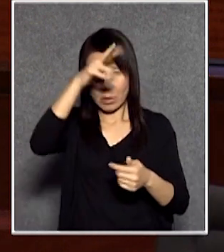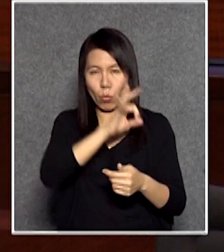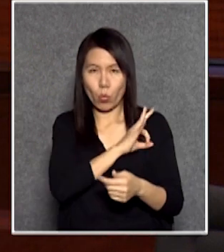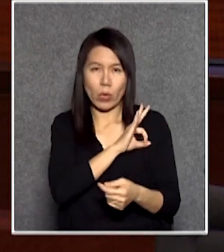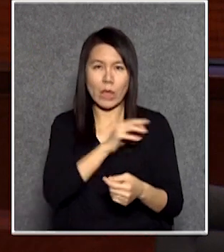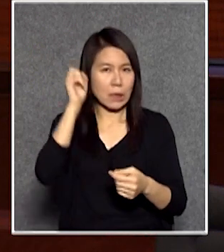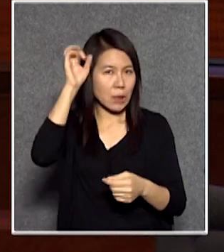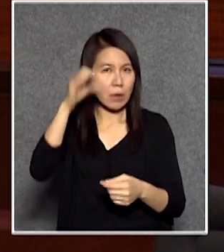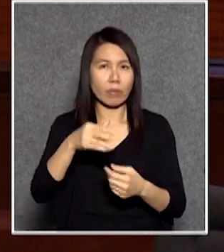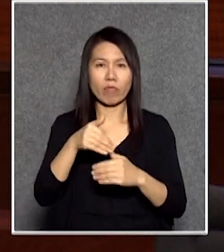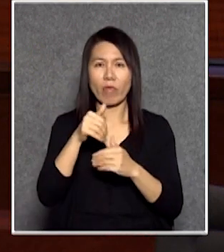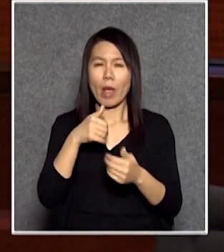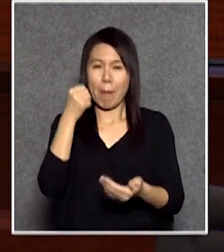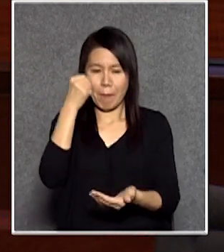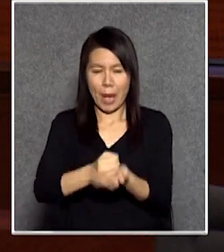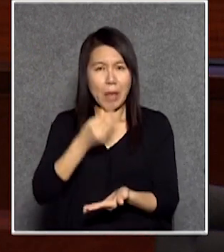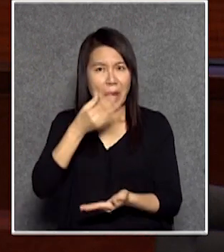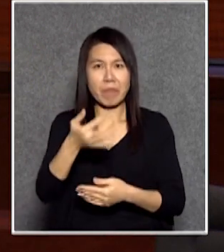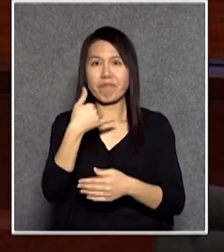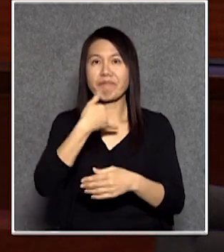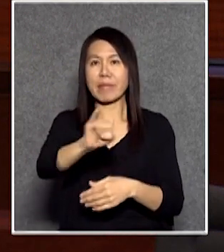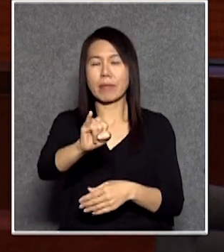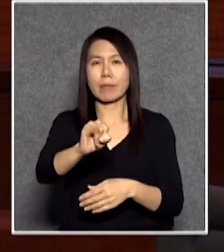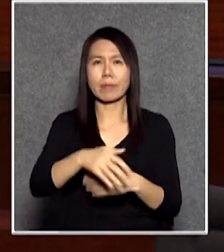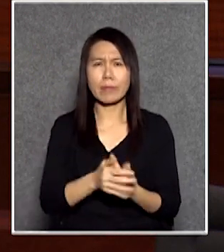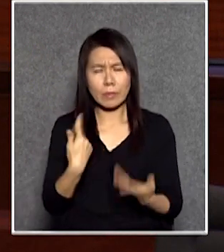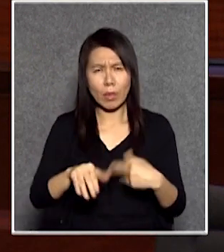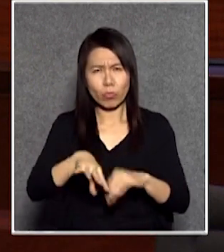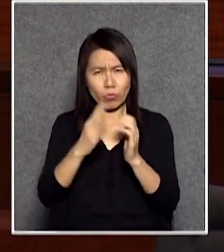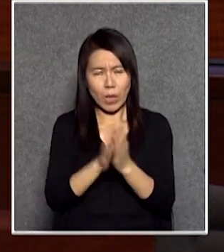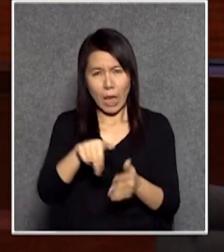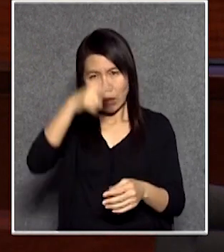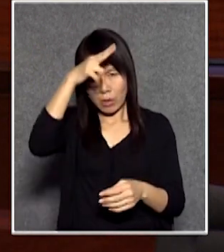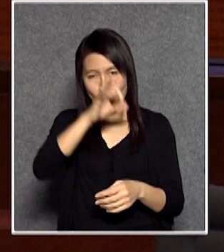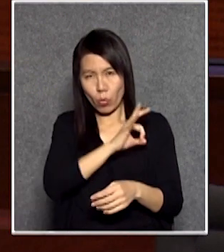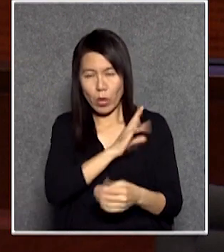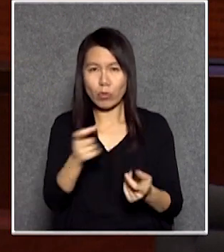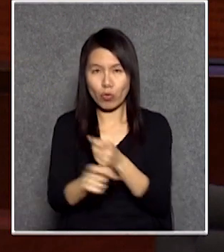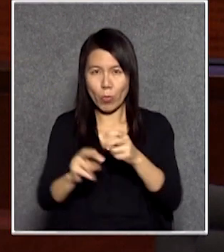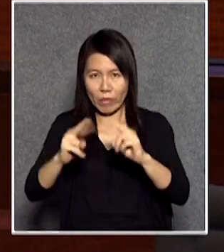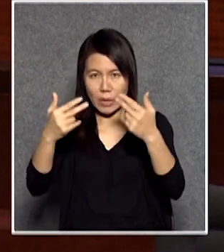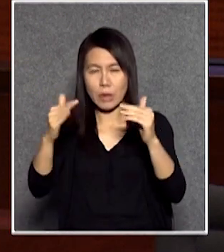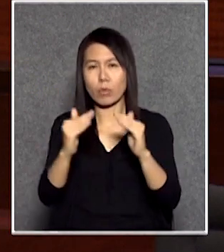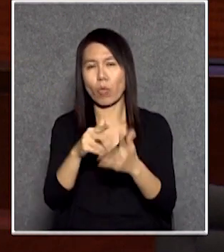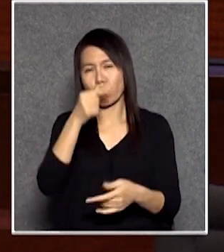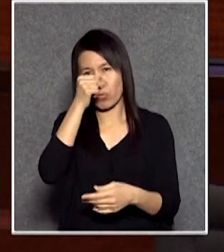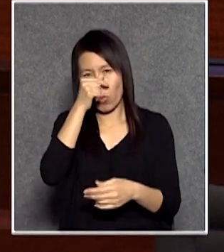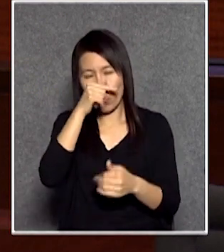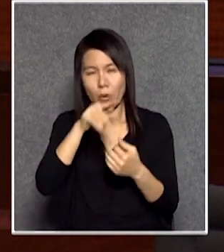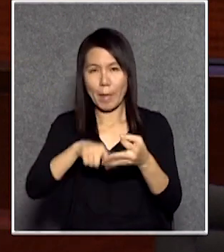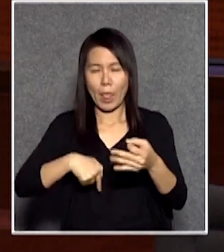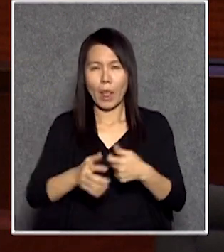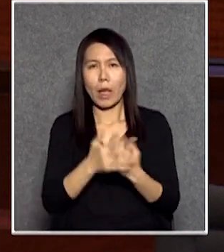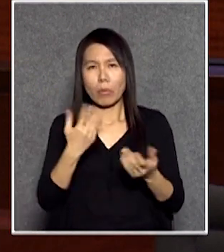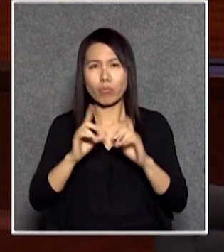絕香港電視的發牌申請。一眾行政會議成員和商務及經濟發展局局長蘇錦良回應